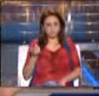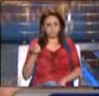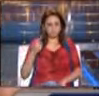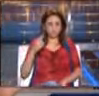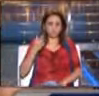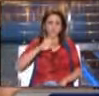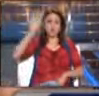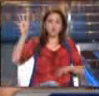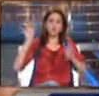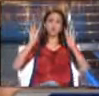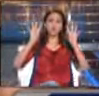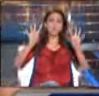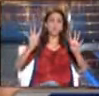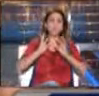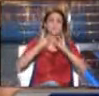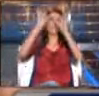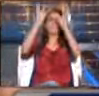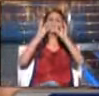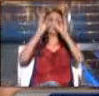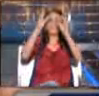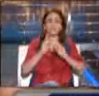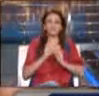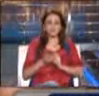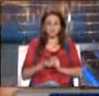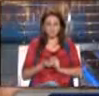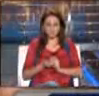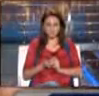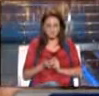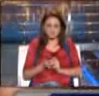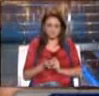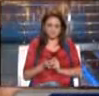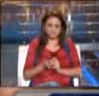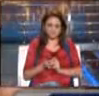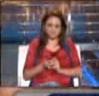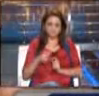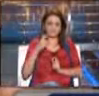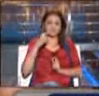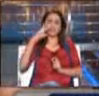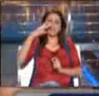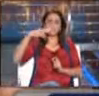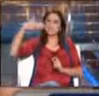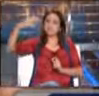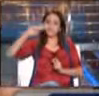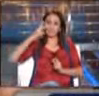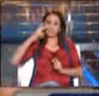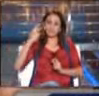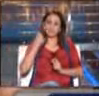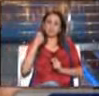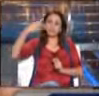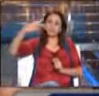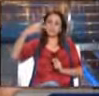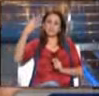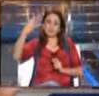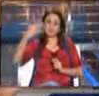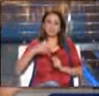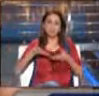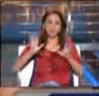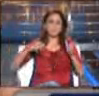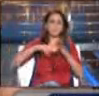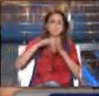جمهور باسكت عمل حاجه؟ مفيش يد، مفيش ماتش ناشئين، مفيش درجه ثانيه، مفيش درجه ثالثه، مفيش ماتش يتلعب جوه مصر،